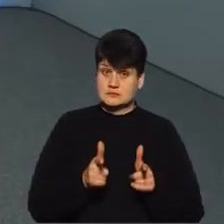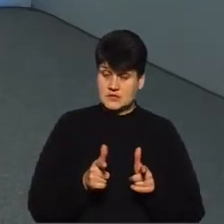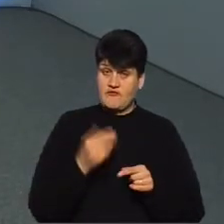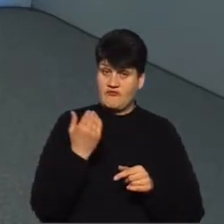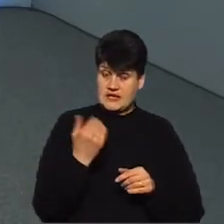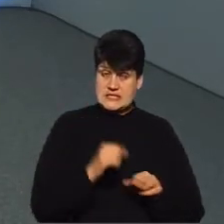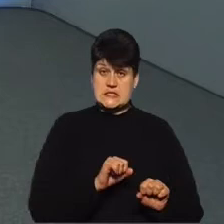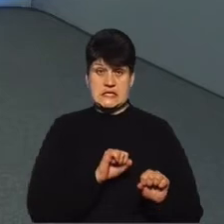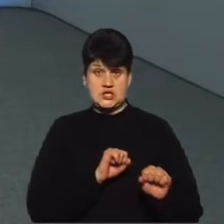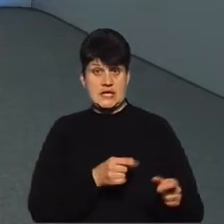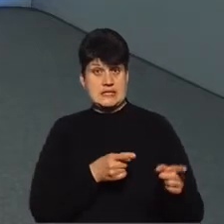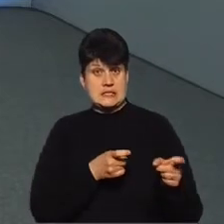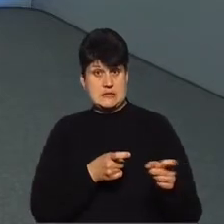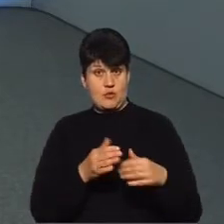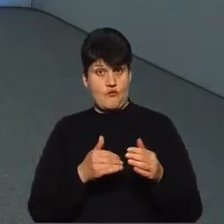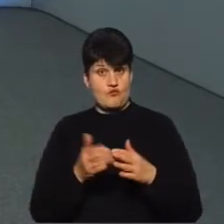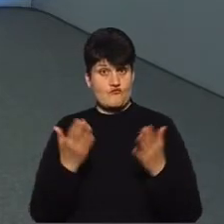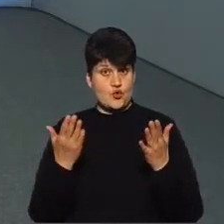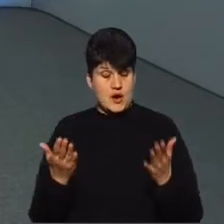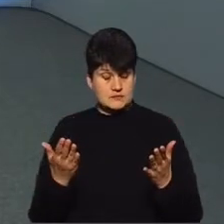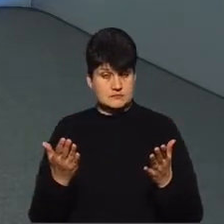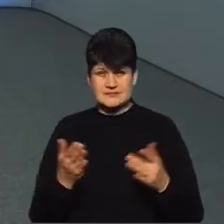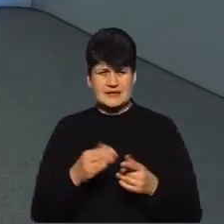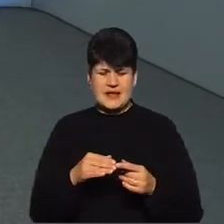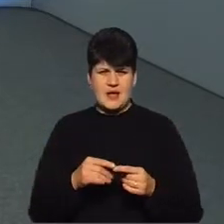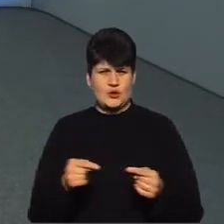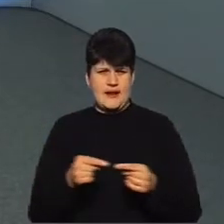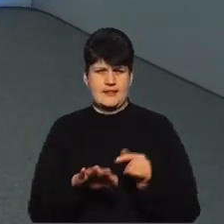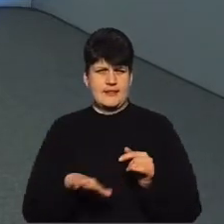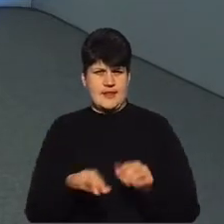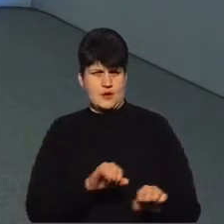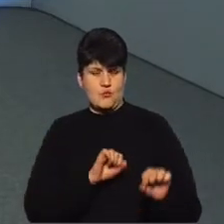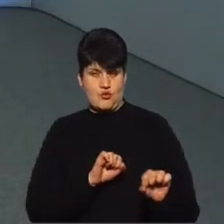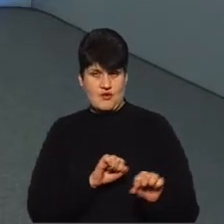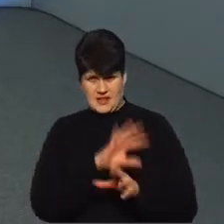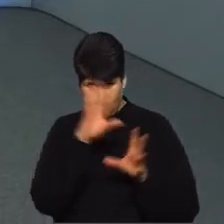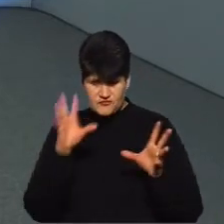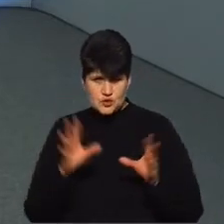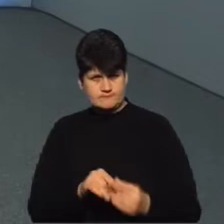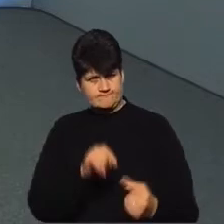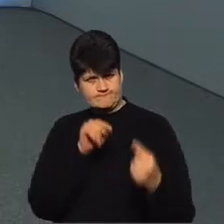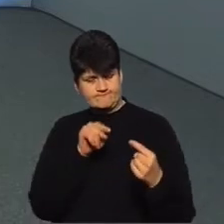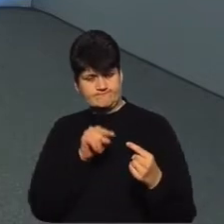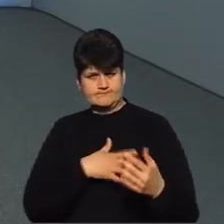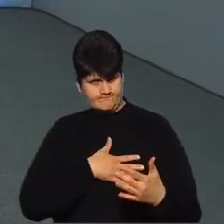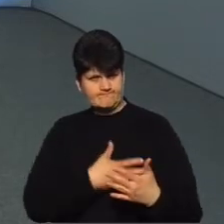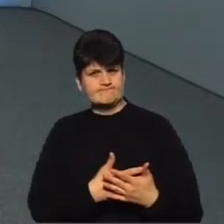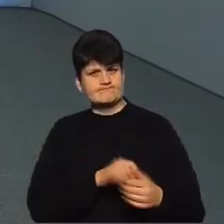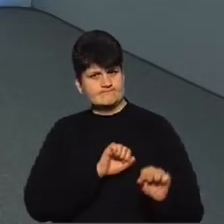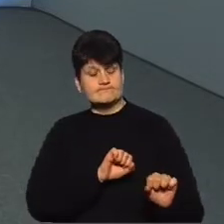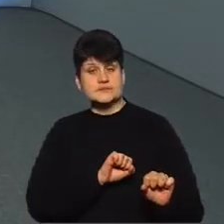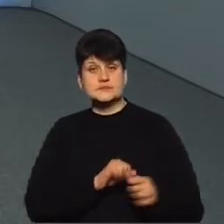зі зброєю в руках? Не конкретно в теробороні, а в цілому, протистояти активно. То вони